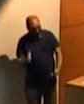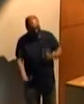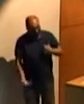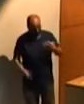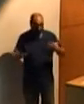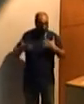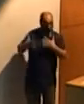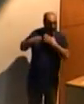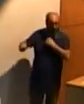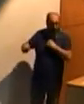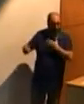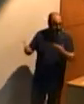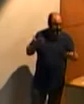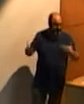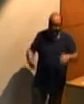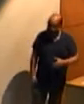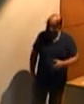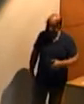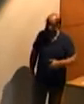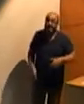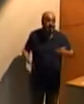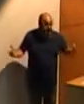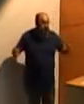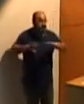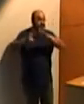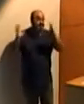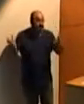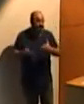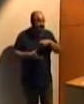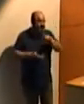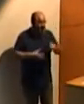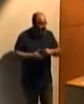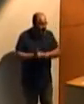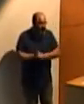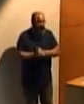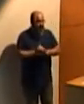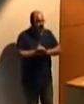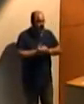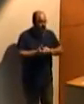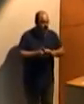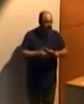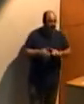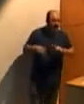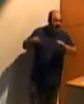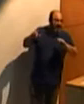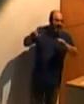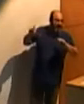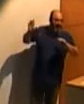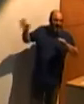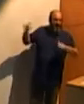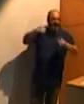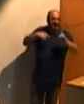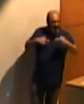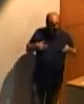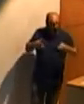autonomie et ça évidemment cette question vous avez vous voyez bien nature complexité en tout cas la question de la complexité